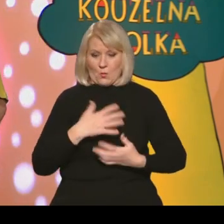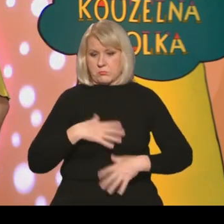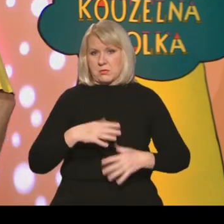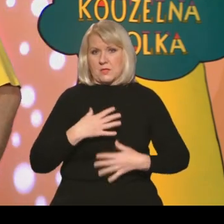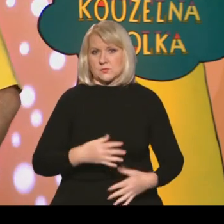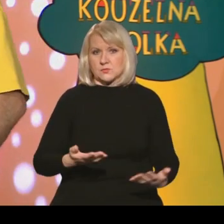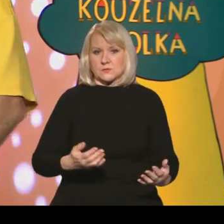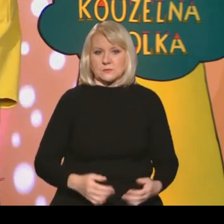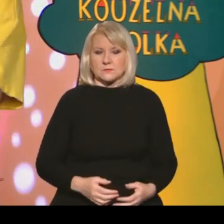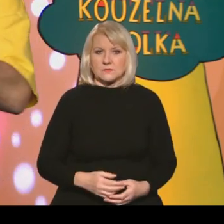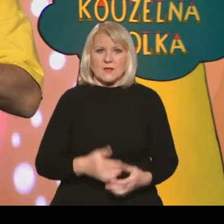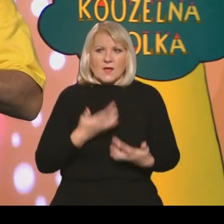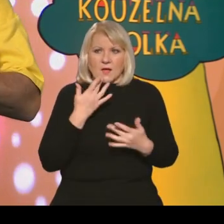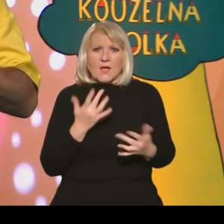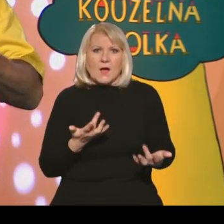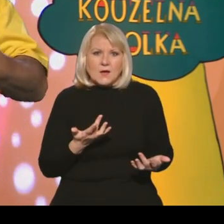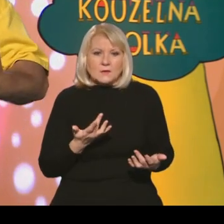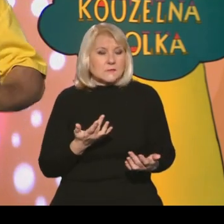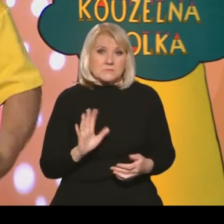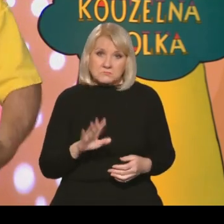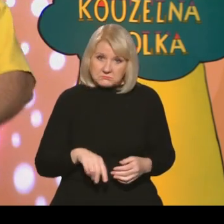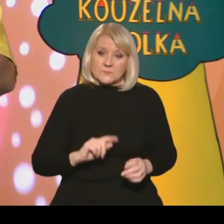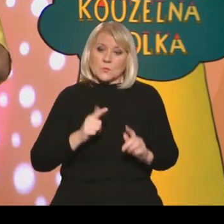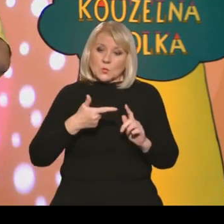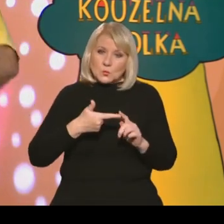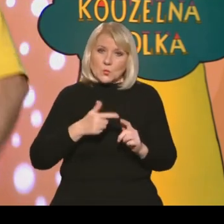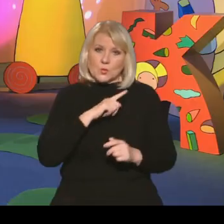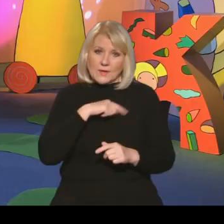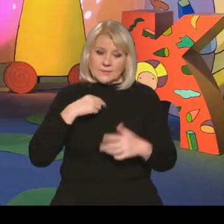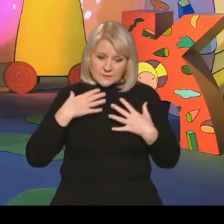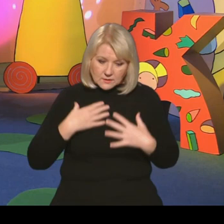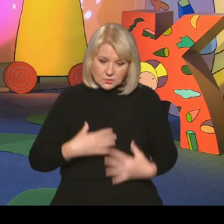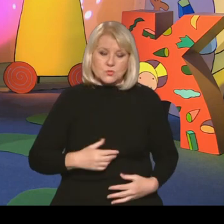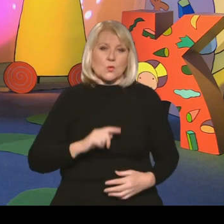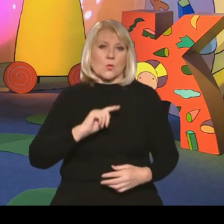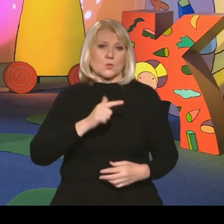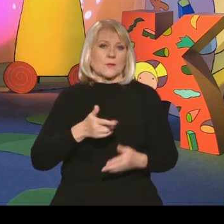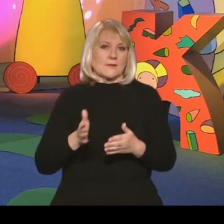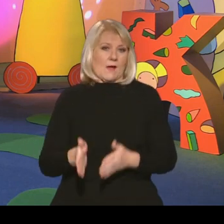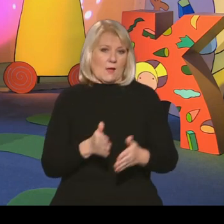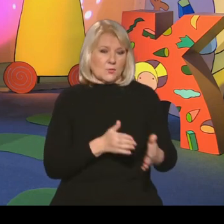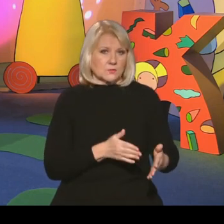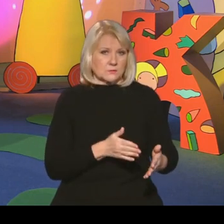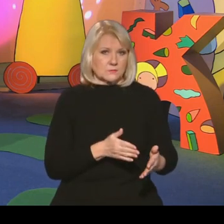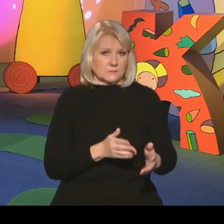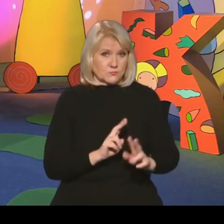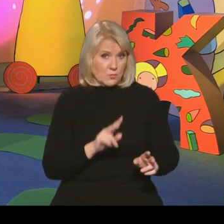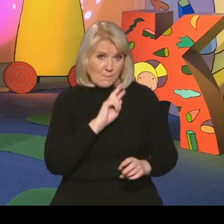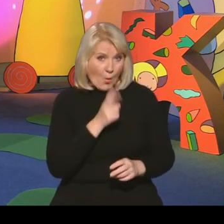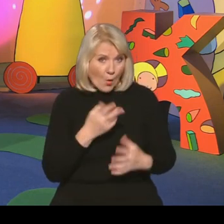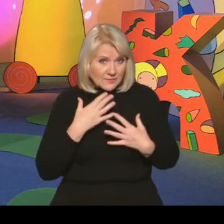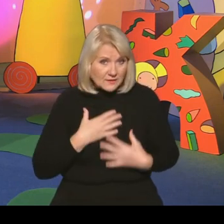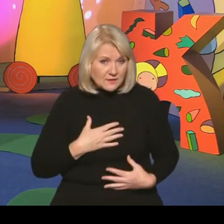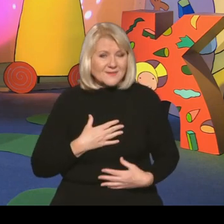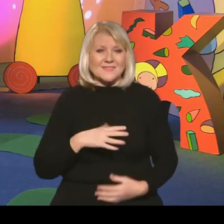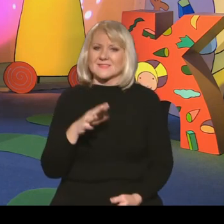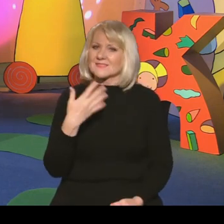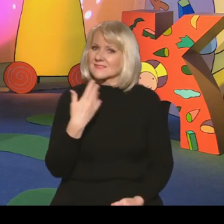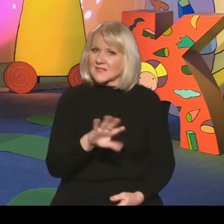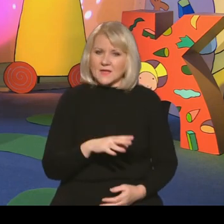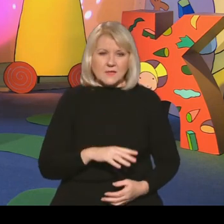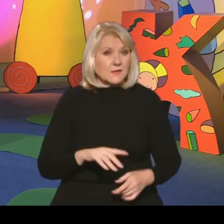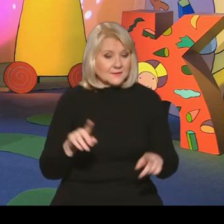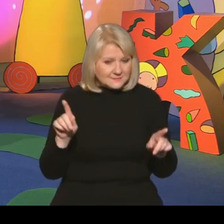čeho? No, do jiného trička, do jiných kalhot. Třeba do modrého. Ale ne, faninko, ne, do